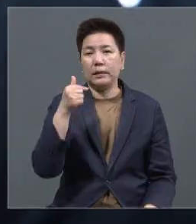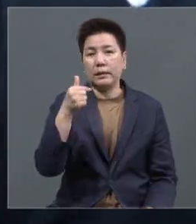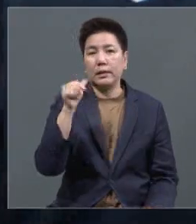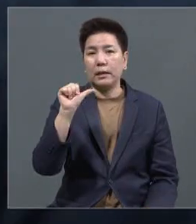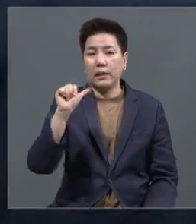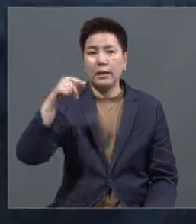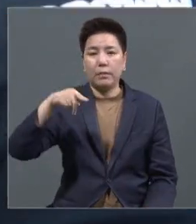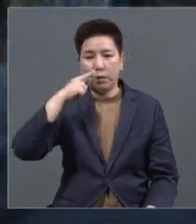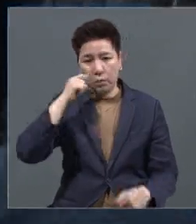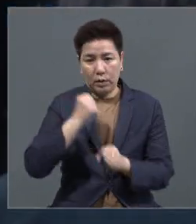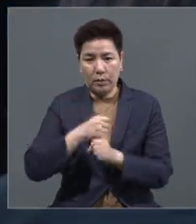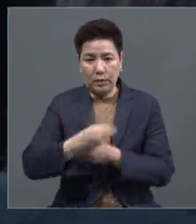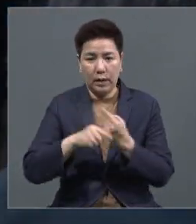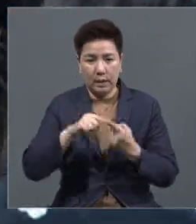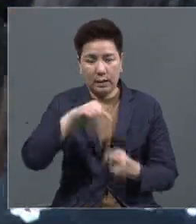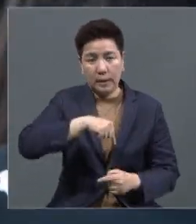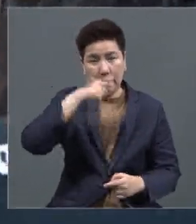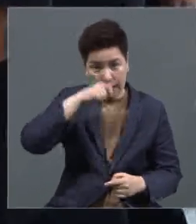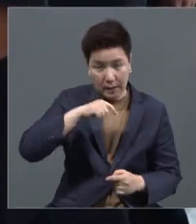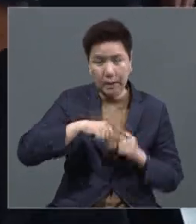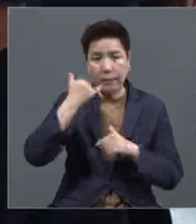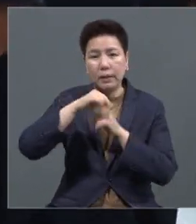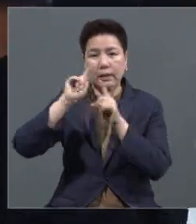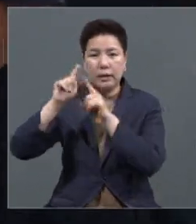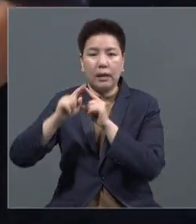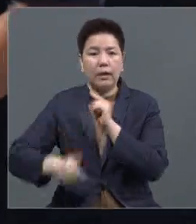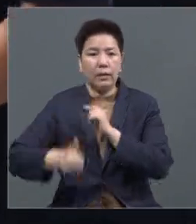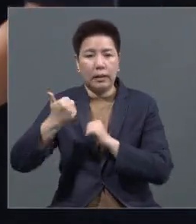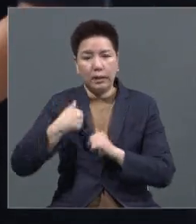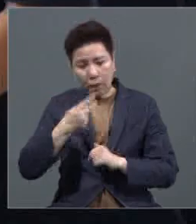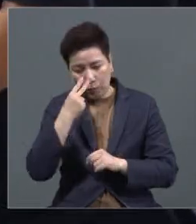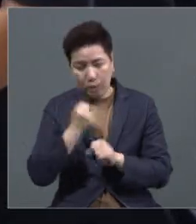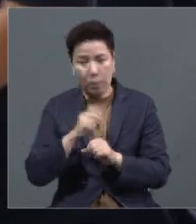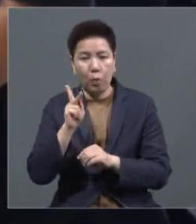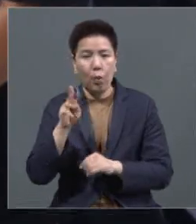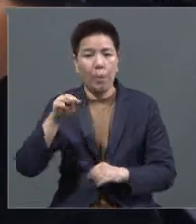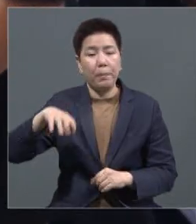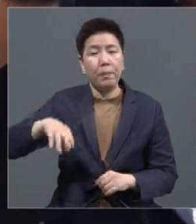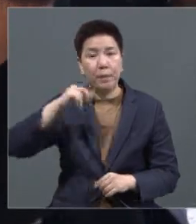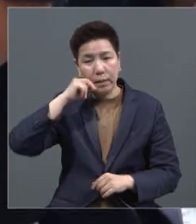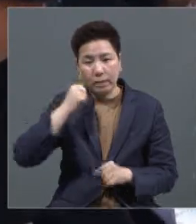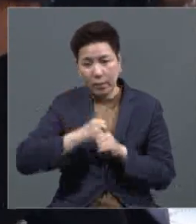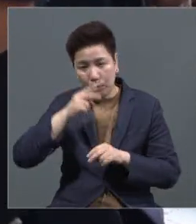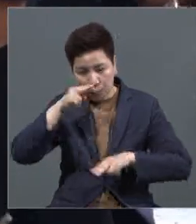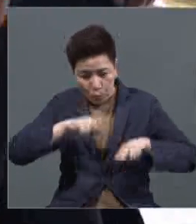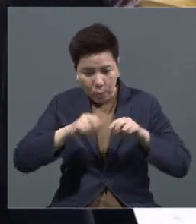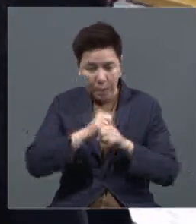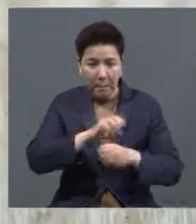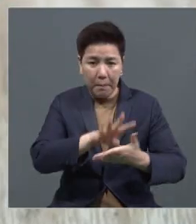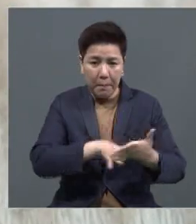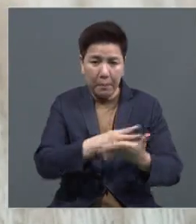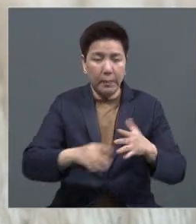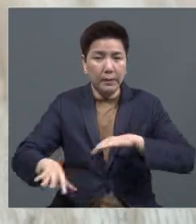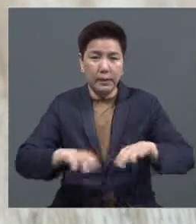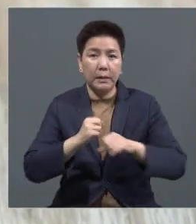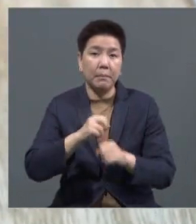ได้เพิ่มโอกาสทางการตลาดทั้งตลาดในประเทศและต่างประเทศแล้วท่านก็ไปเร่งรัดกรมชลประทานให้สำรวจและวางแผนบริหารจัดการน้ำใน